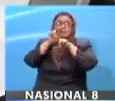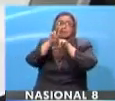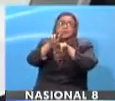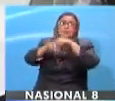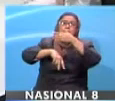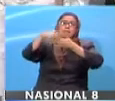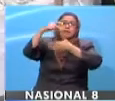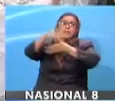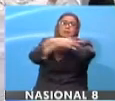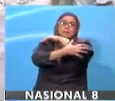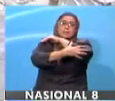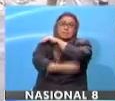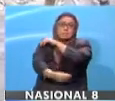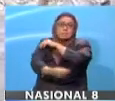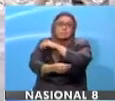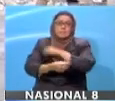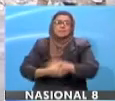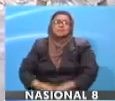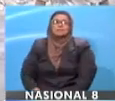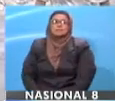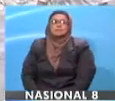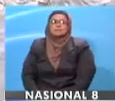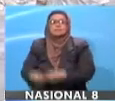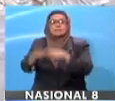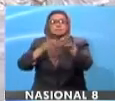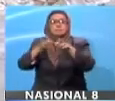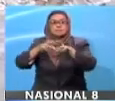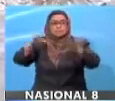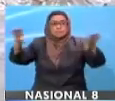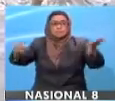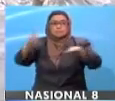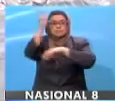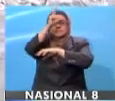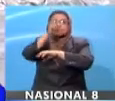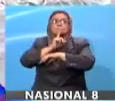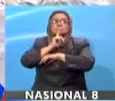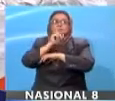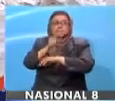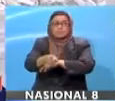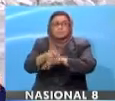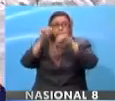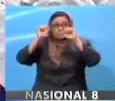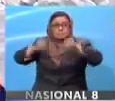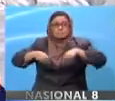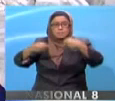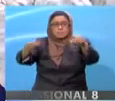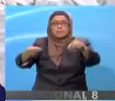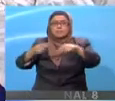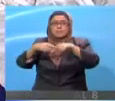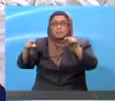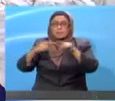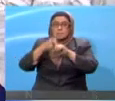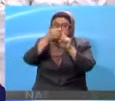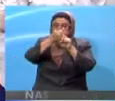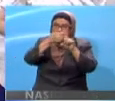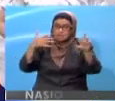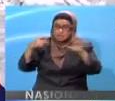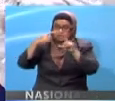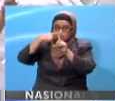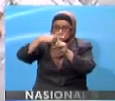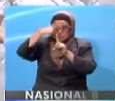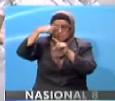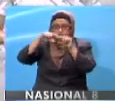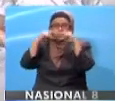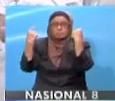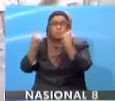kemiskinan. Inisiatif yang dilaksanakan kerajaan ini diyakini mampu memberi impak positif kepada golongan isi rumah